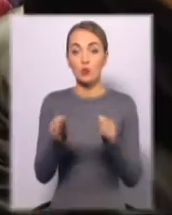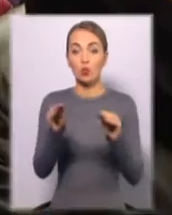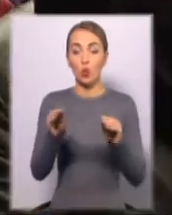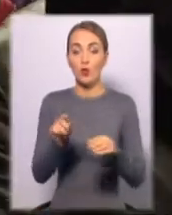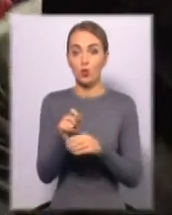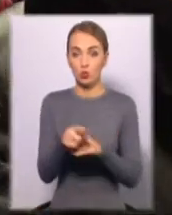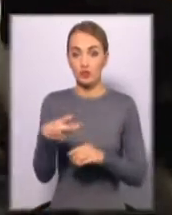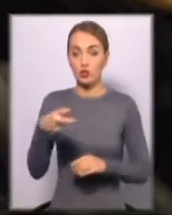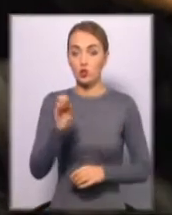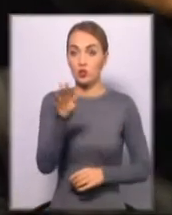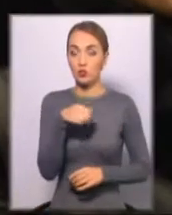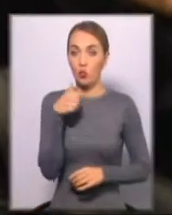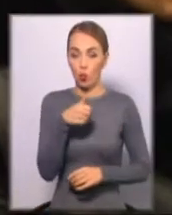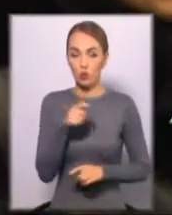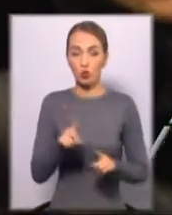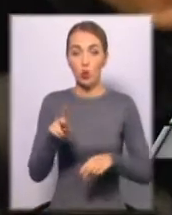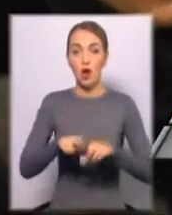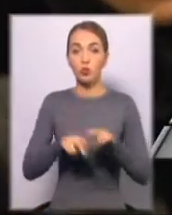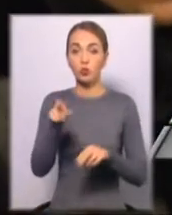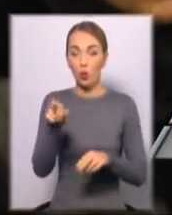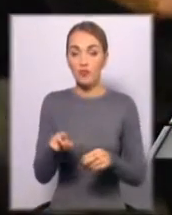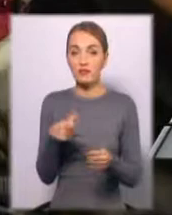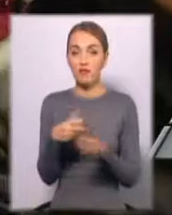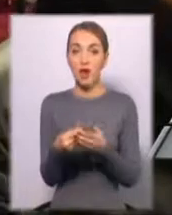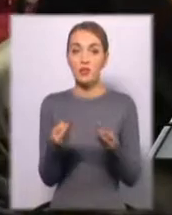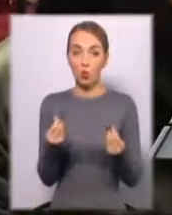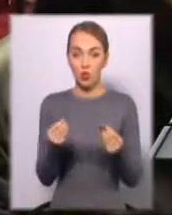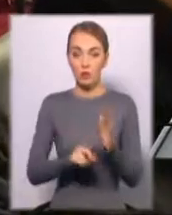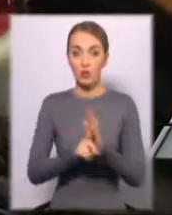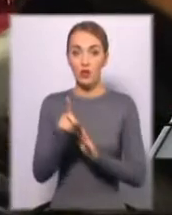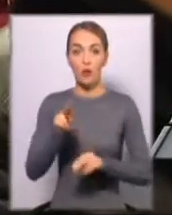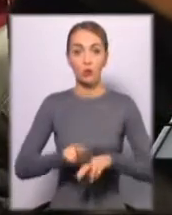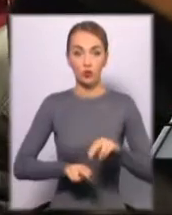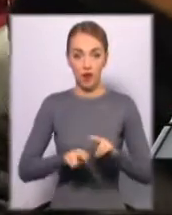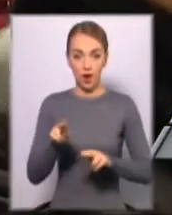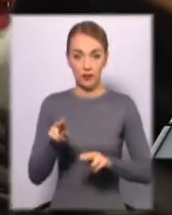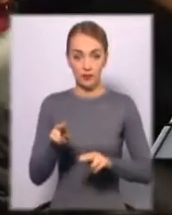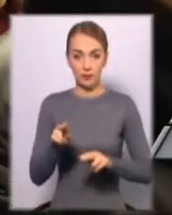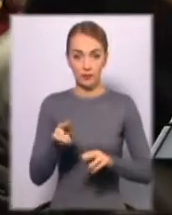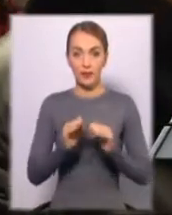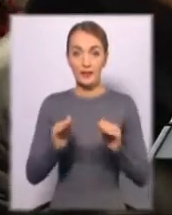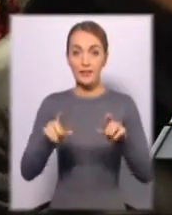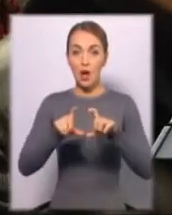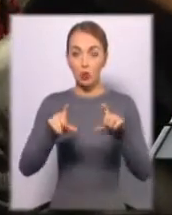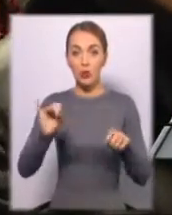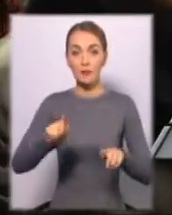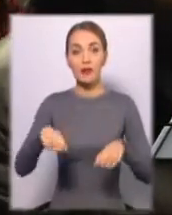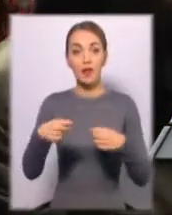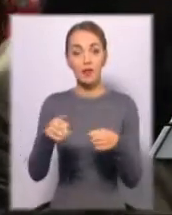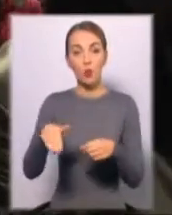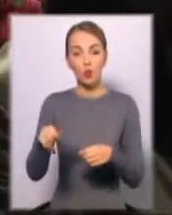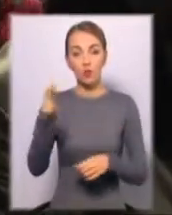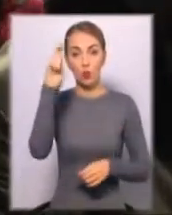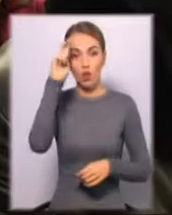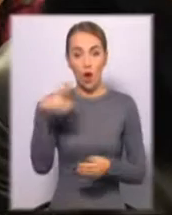доручення у 2014 році, що забудовник за власні кошти починає будувати дитсадок і передає його потім в